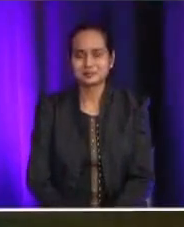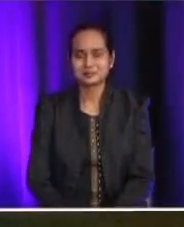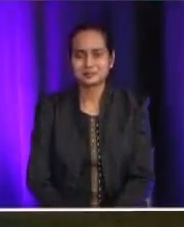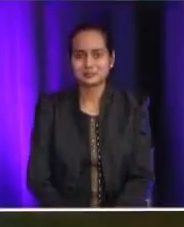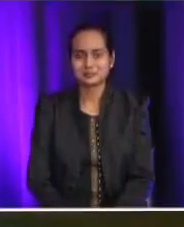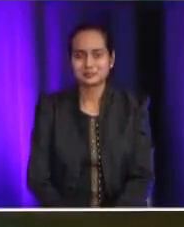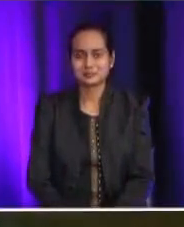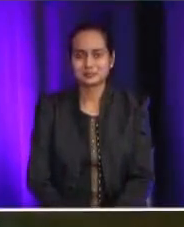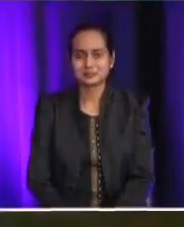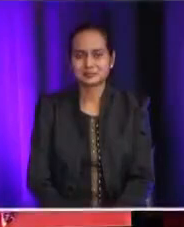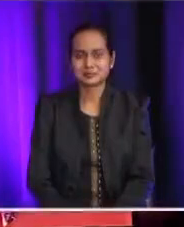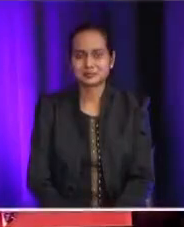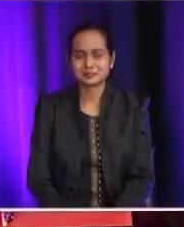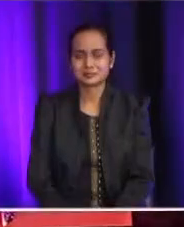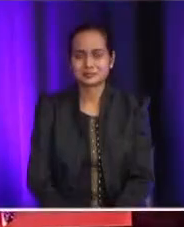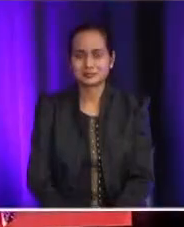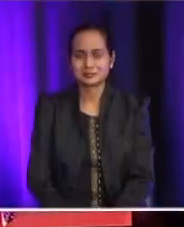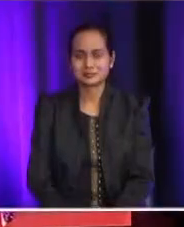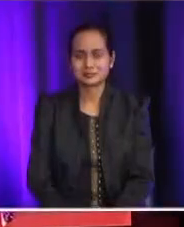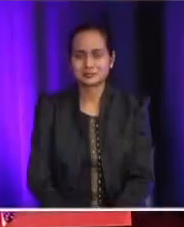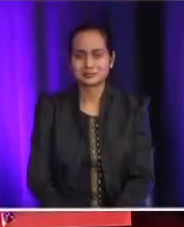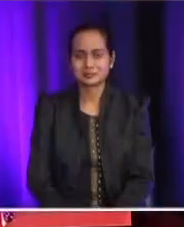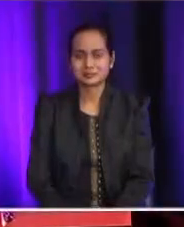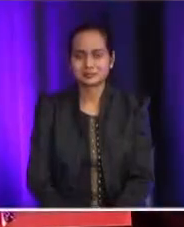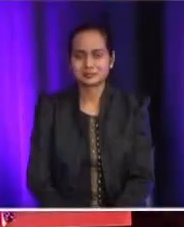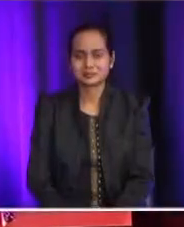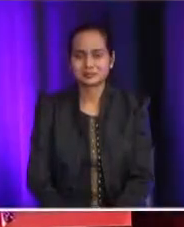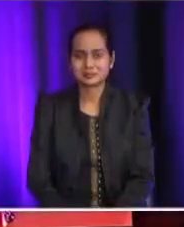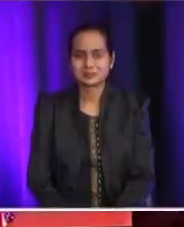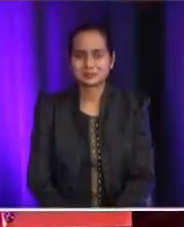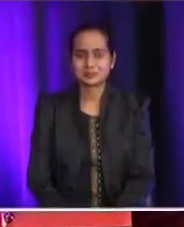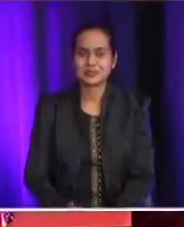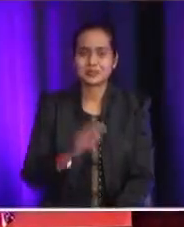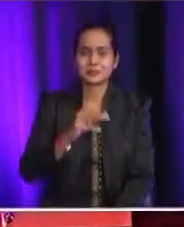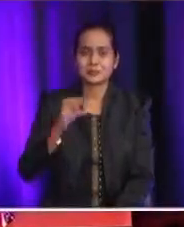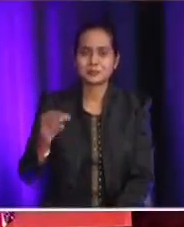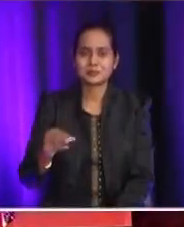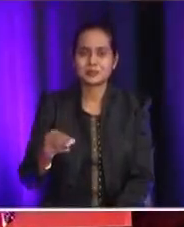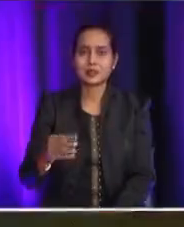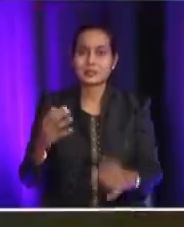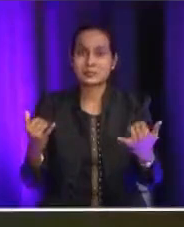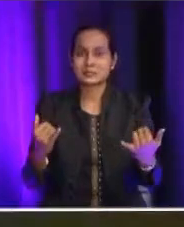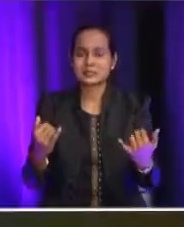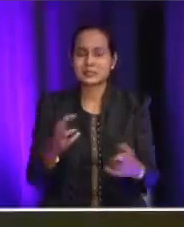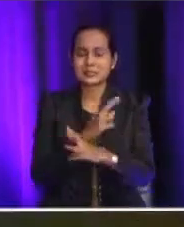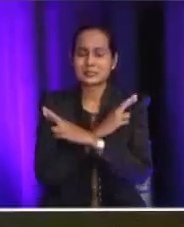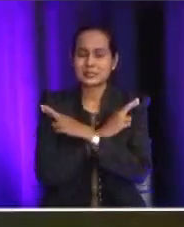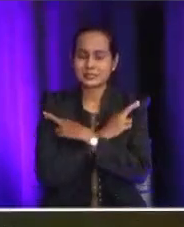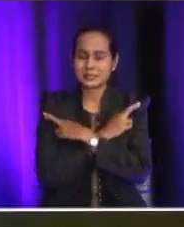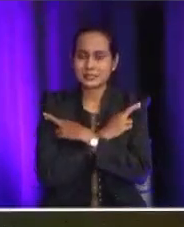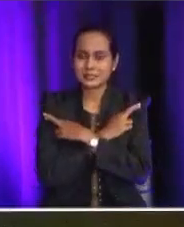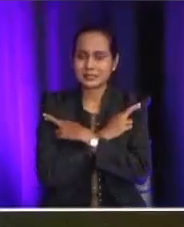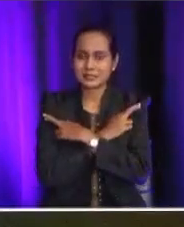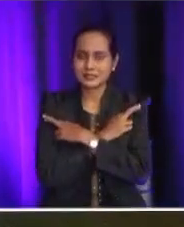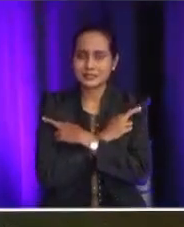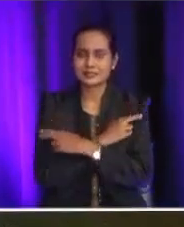saya juga ingin memberikan ganjaran di papan ini, papan ganjaran ini. Murid-murid, kita nak berhenti rehat sekali lagi kepada anda